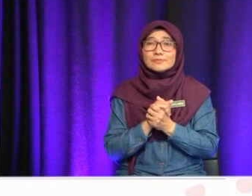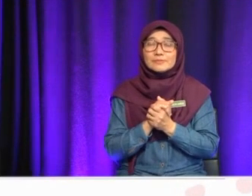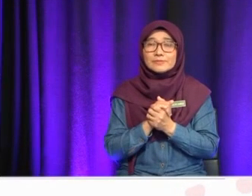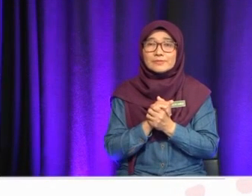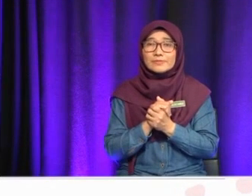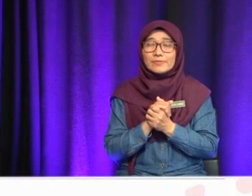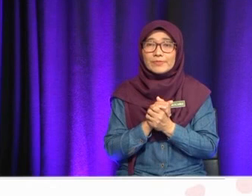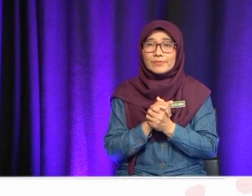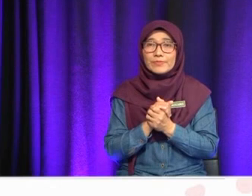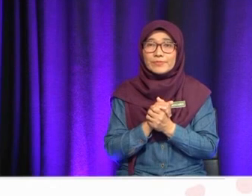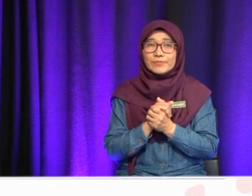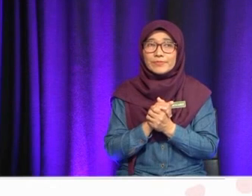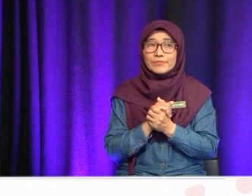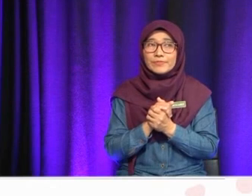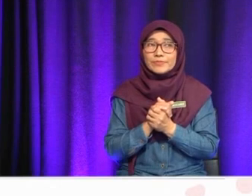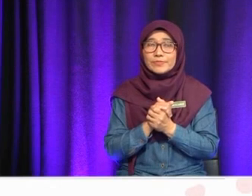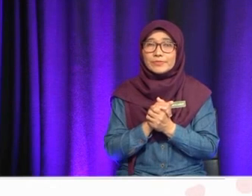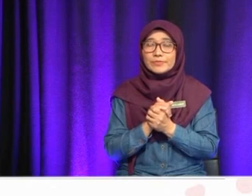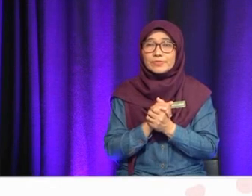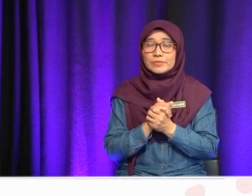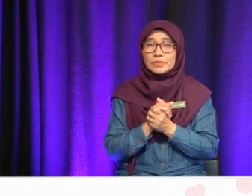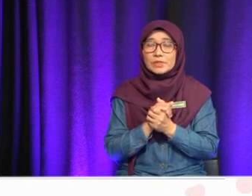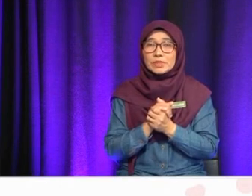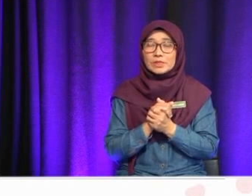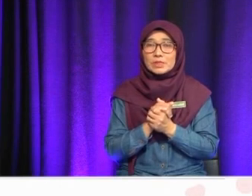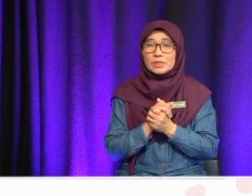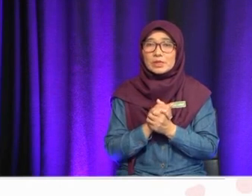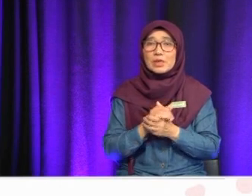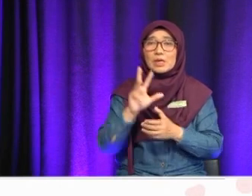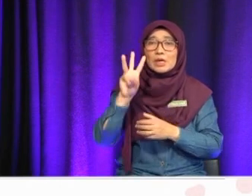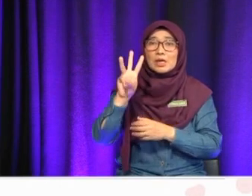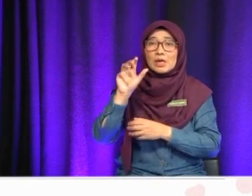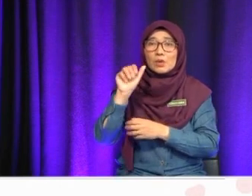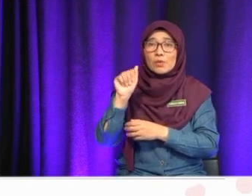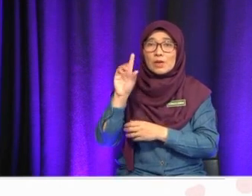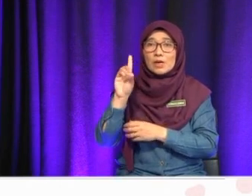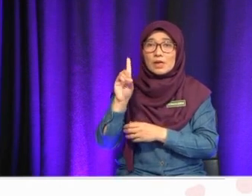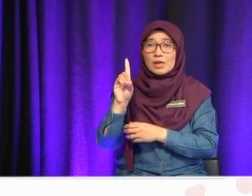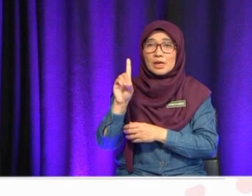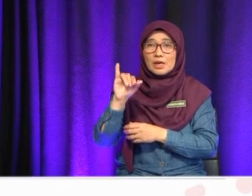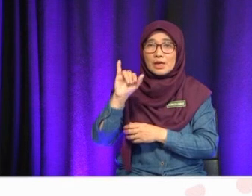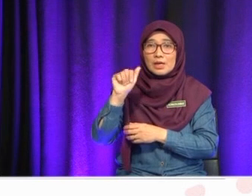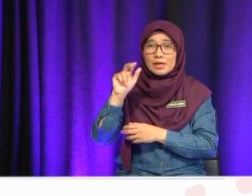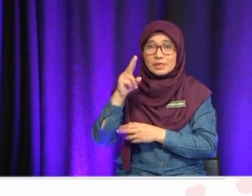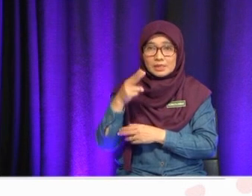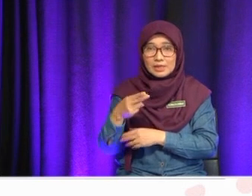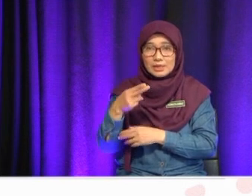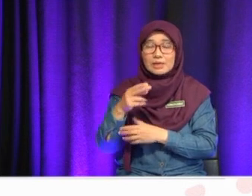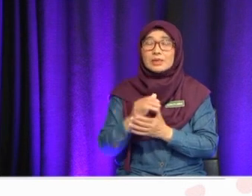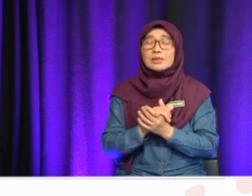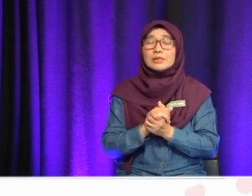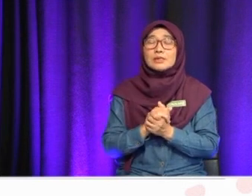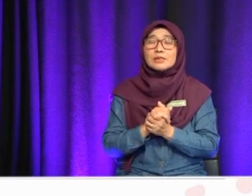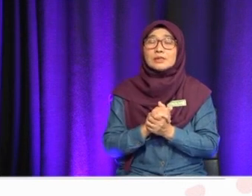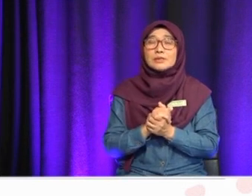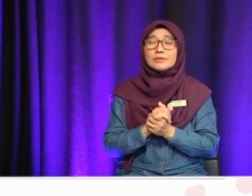Hafiz. Okey, kita pergi kepada soalan seterusnya. Wadi'ah ialah seseorang kosong sesuatu